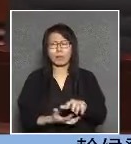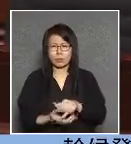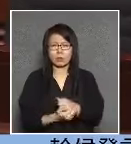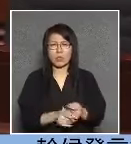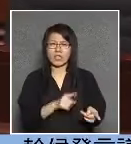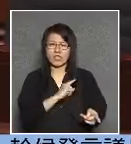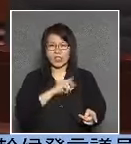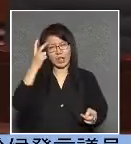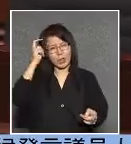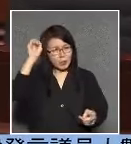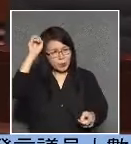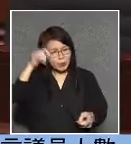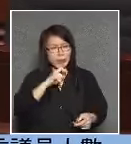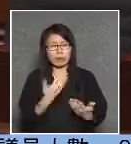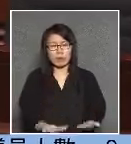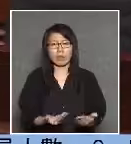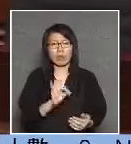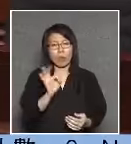場，而係唔講